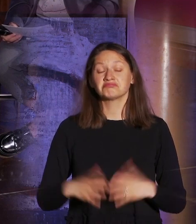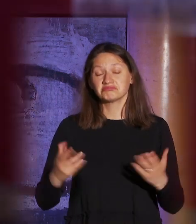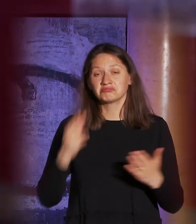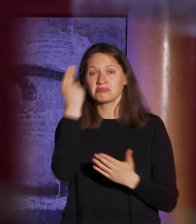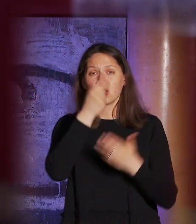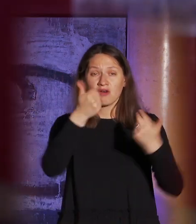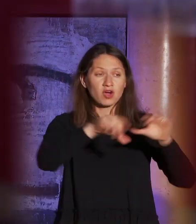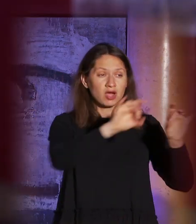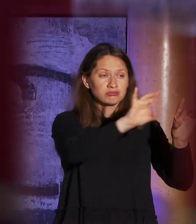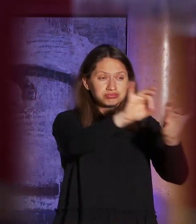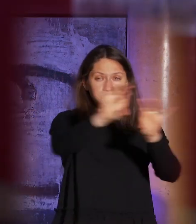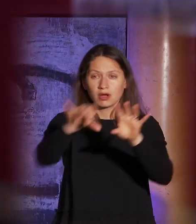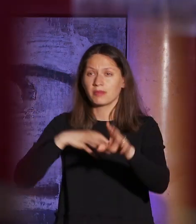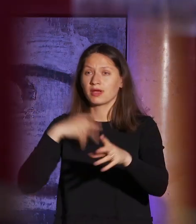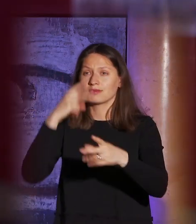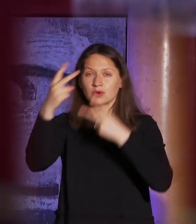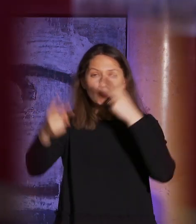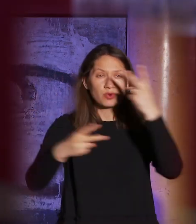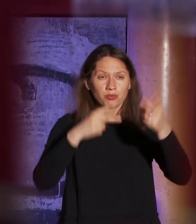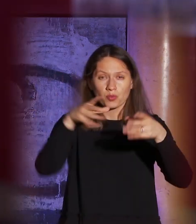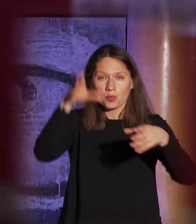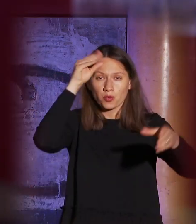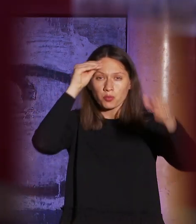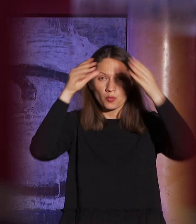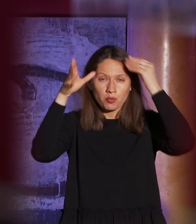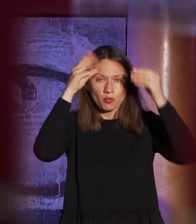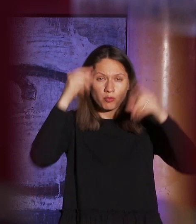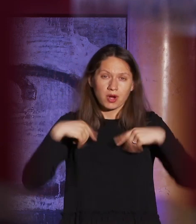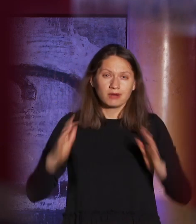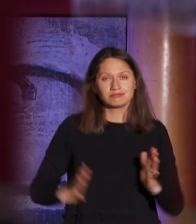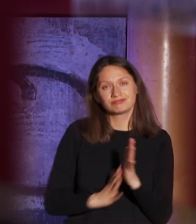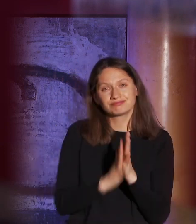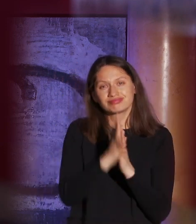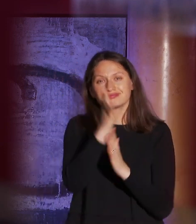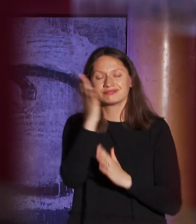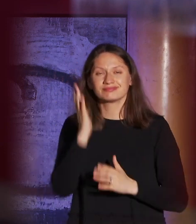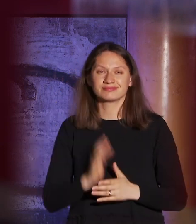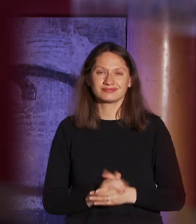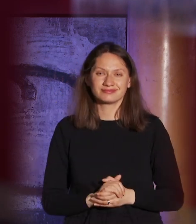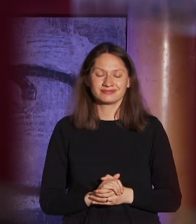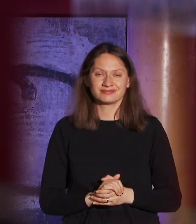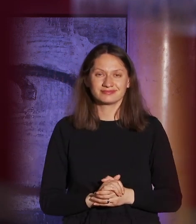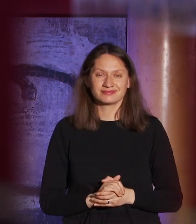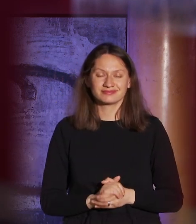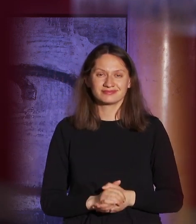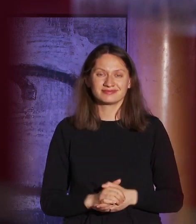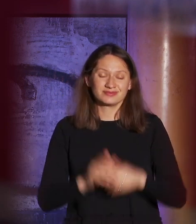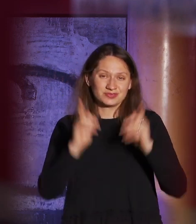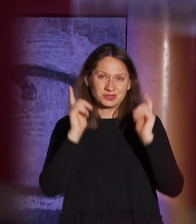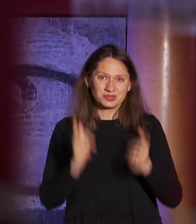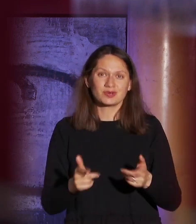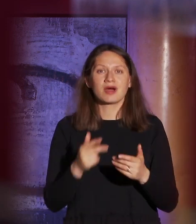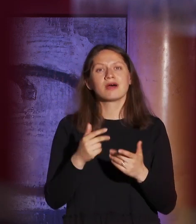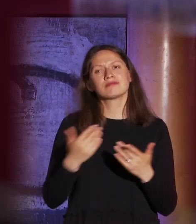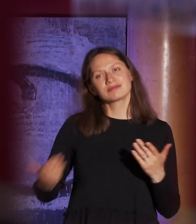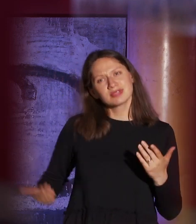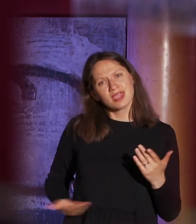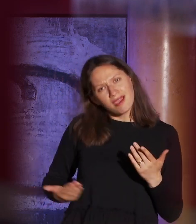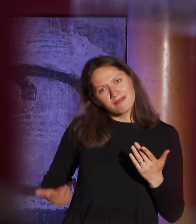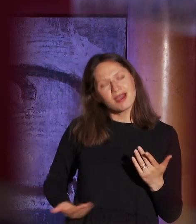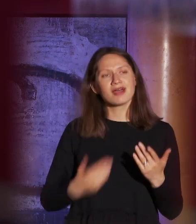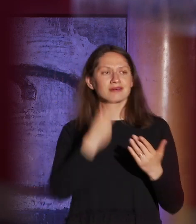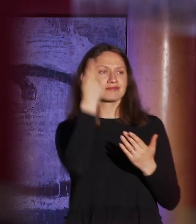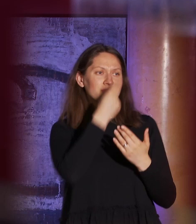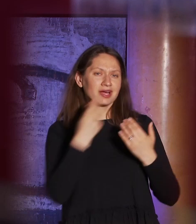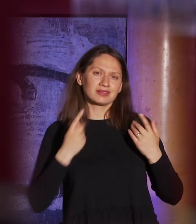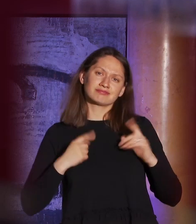vartojame, aš taip pasakyčiau, ir augame turbūt, ar ne? Mūsų menas geba tada vesti per gyvenimą, auginti,